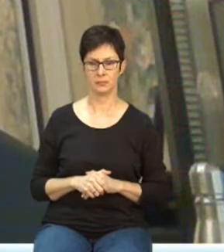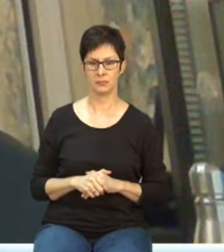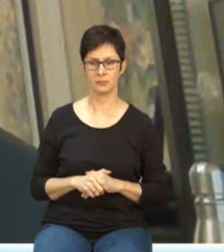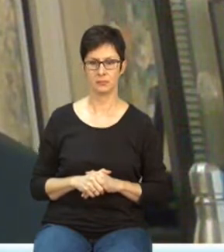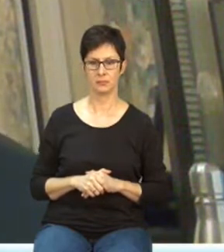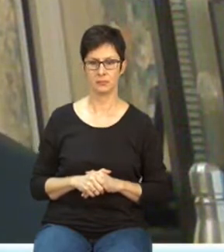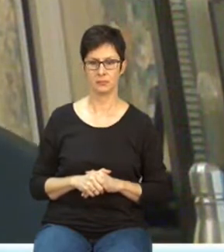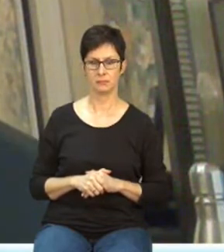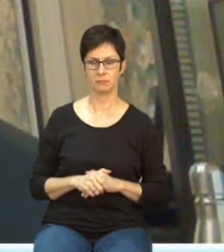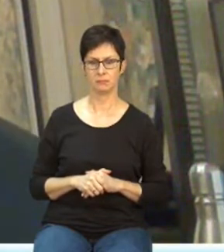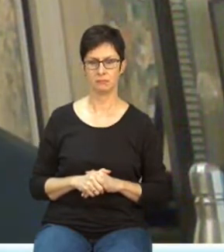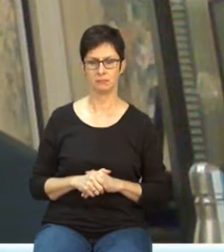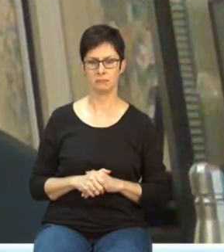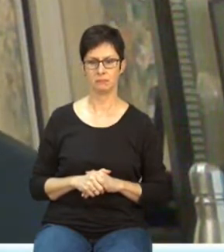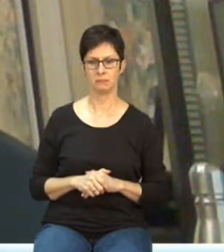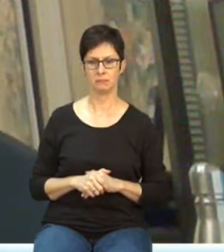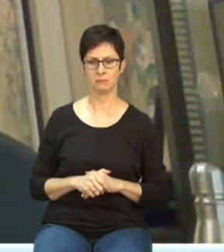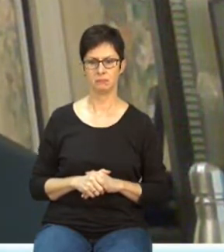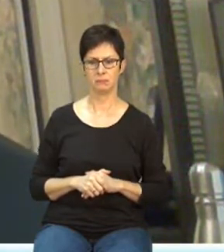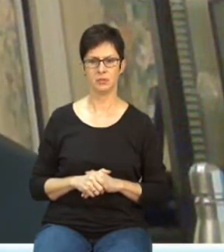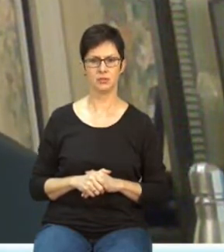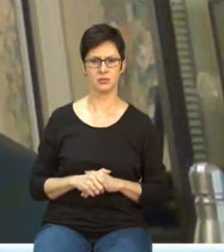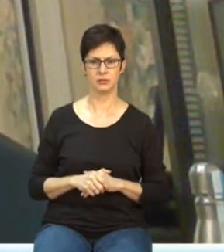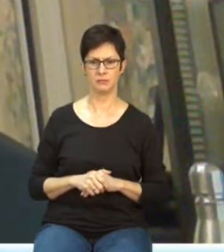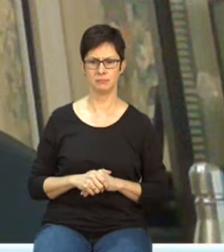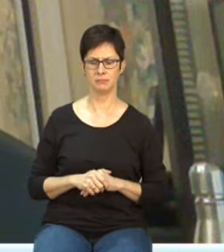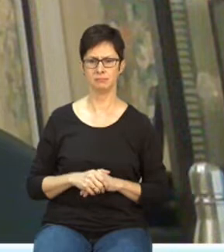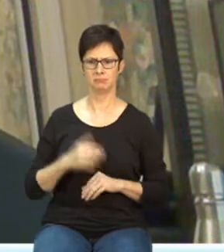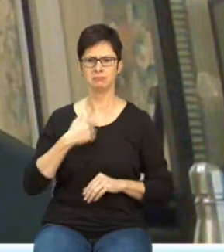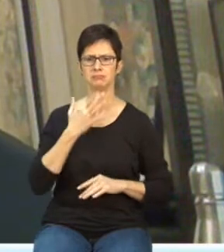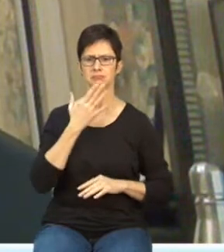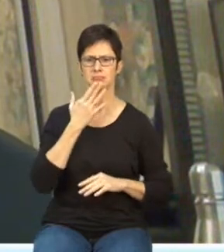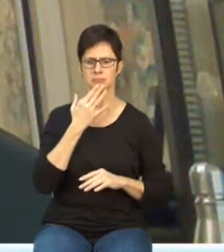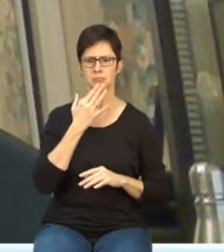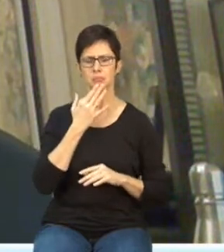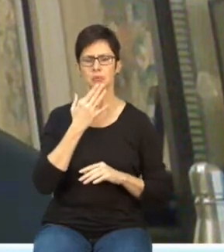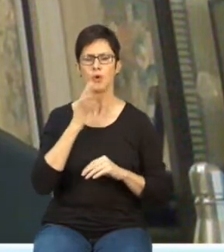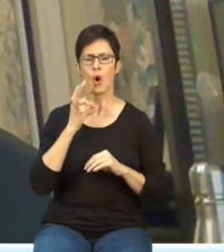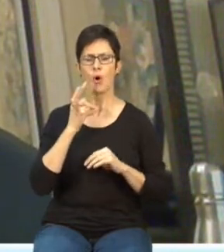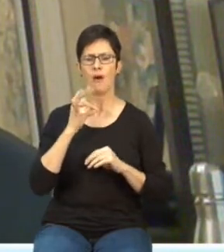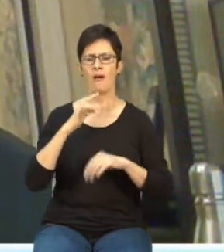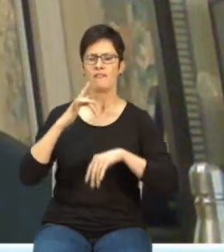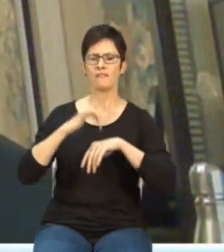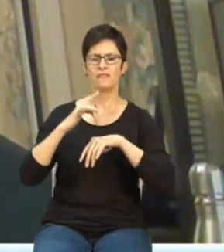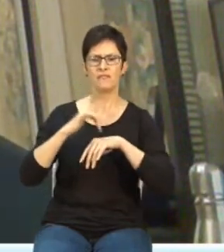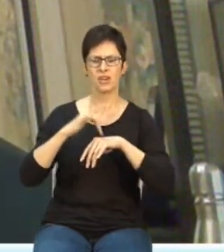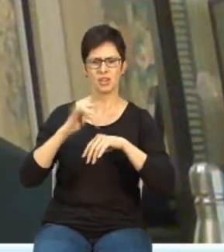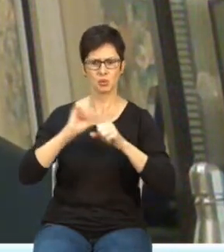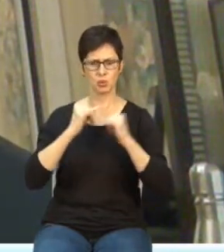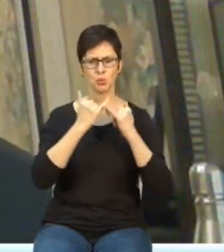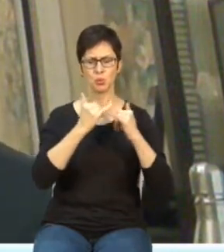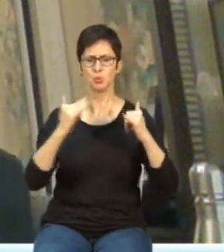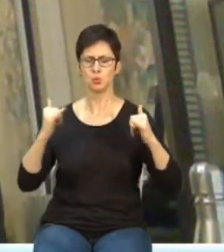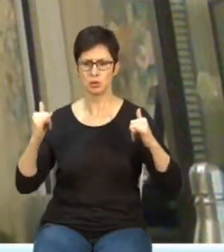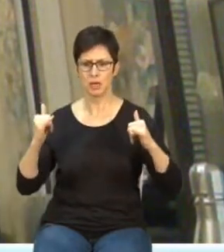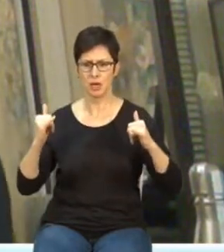mówimy tutaj o kwestiach bardzo złożonych mówiliśmy także o takich kontrowersyjnych wynikach jeżeli chodzi o te zagadnienia